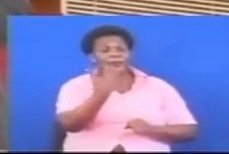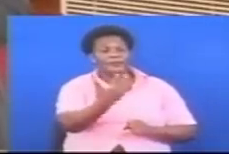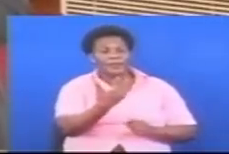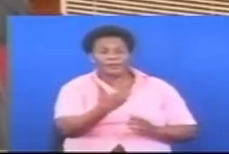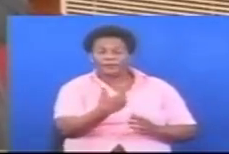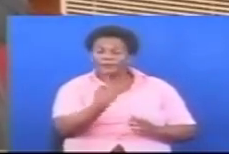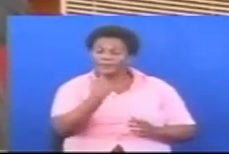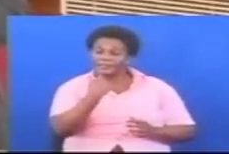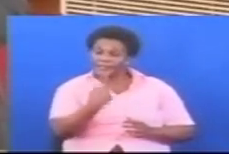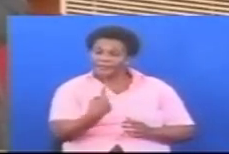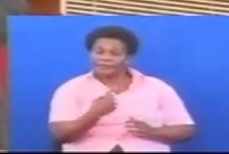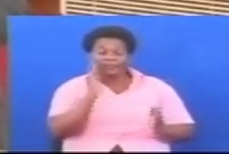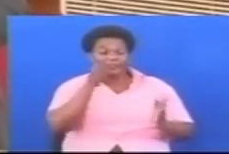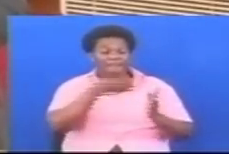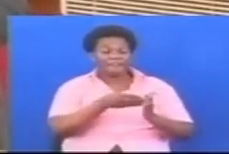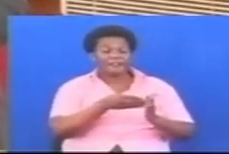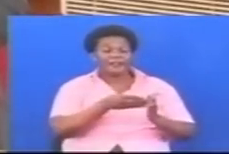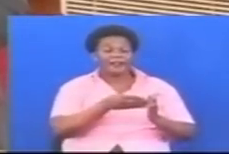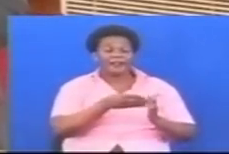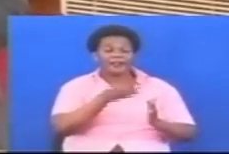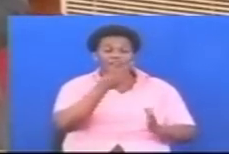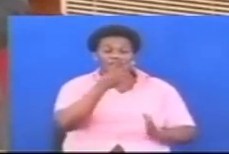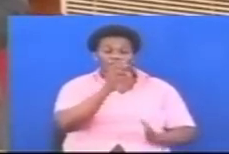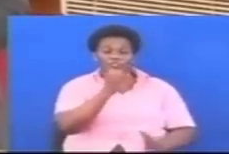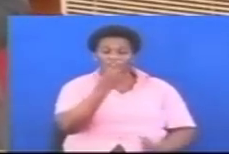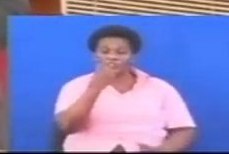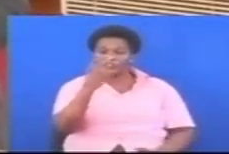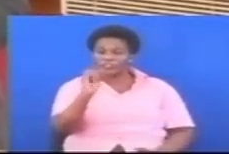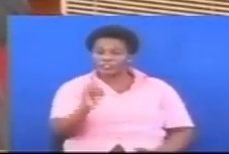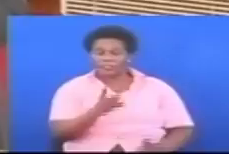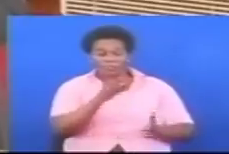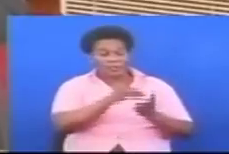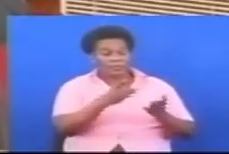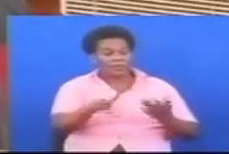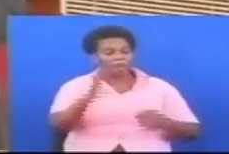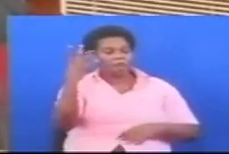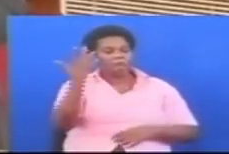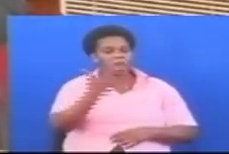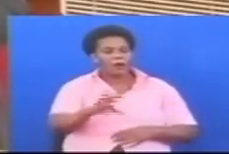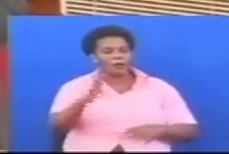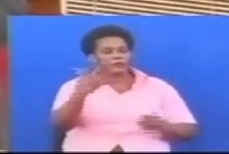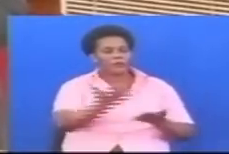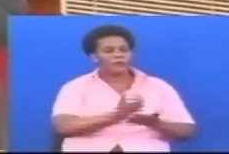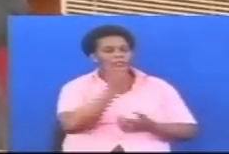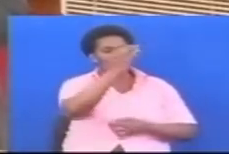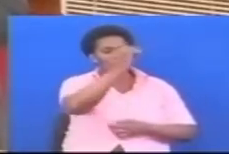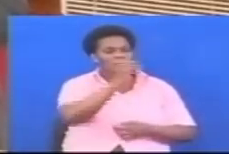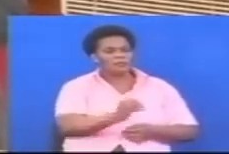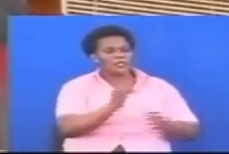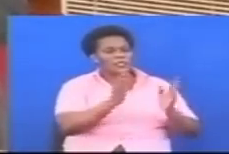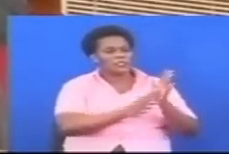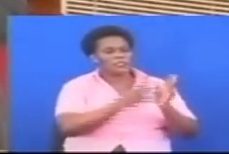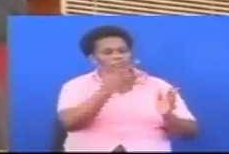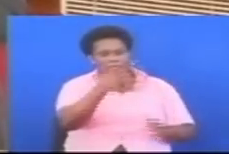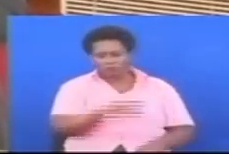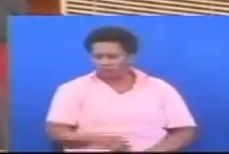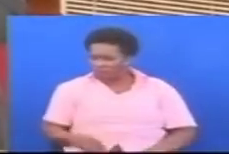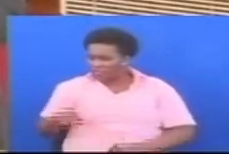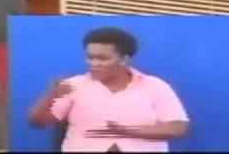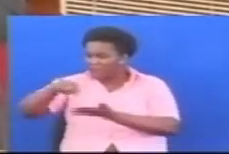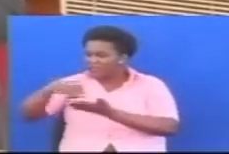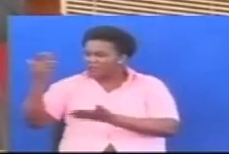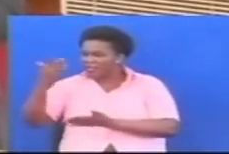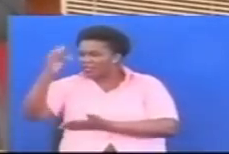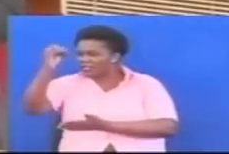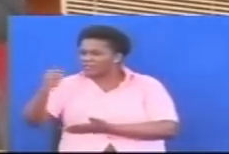hadi 2020 Dar es Salaam iwe na upatikanaji wa maji kwa 95%, miji mingine iwe na